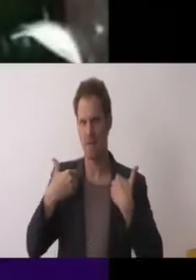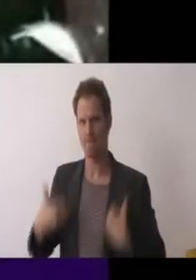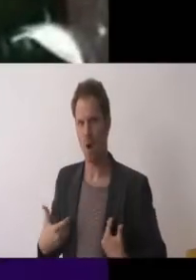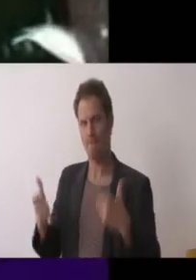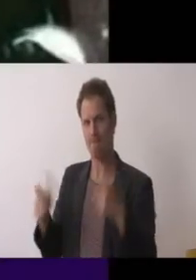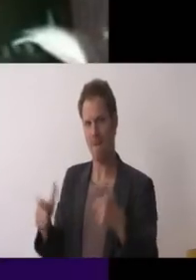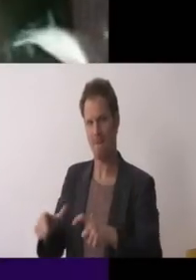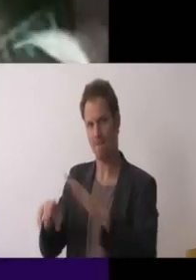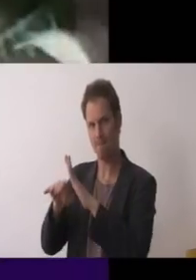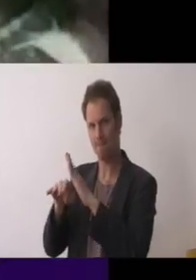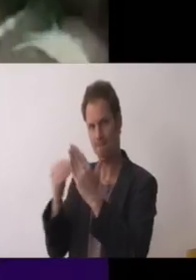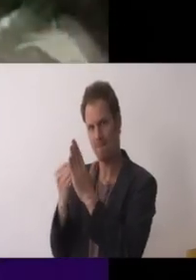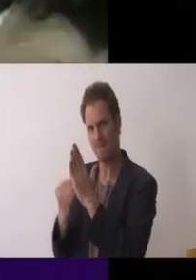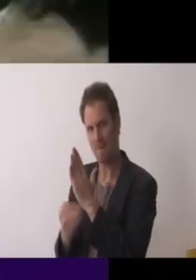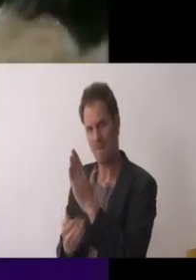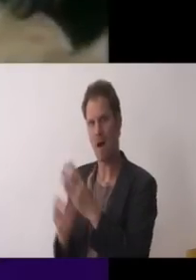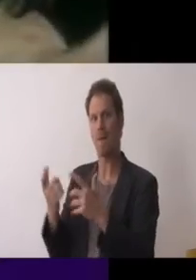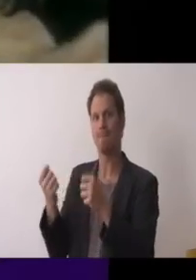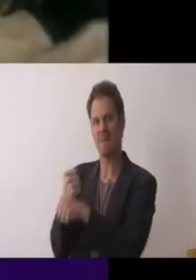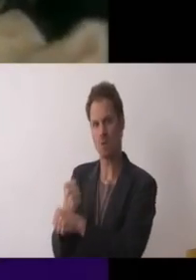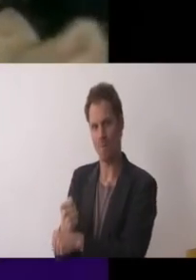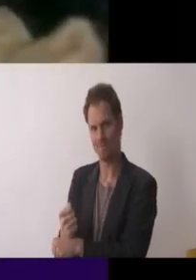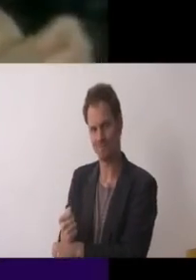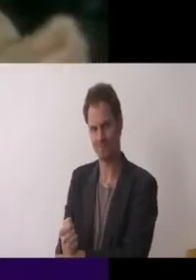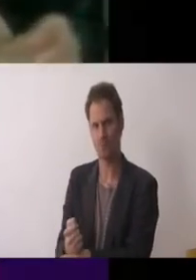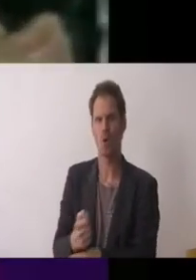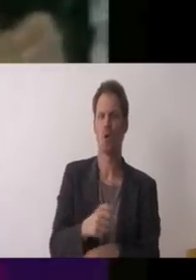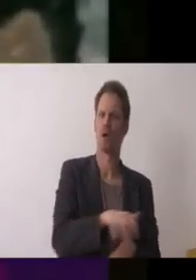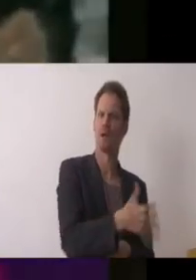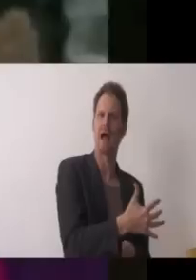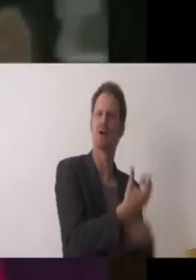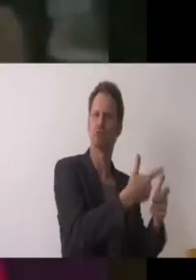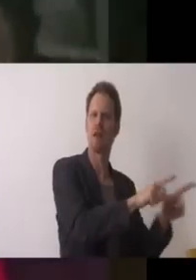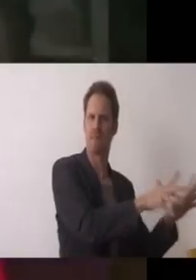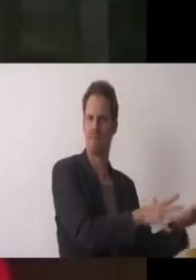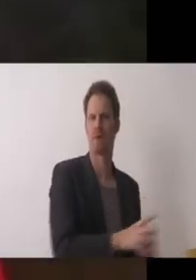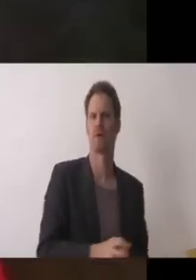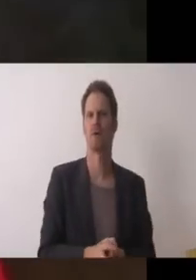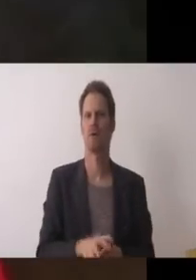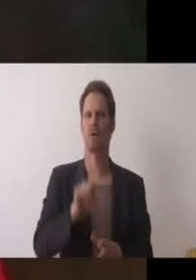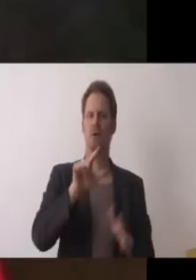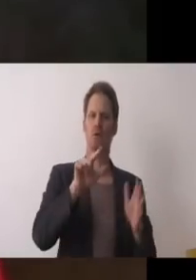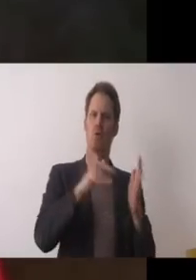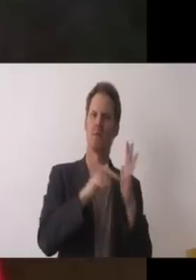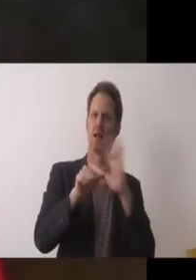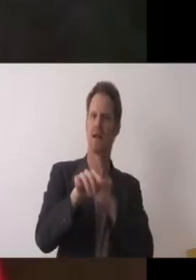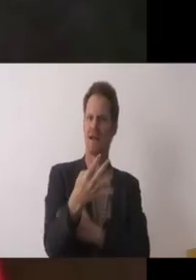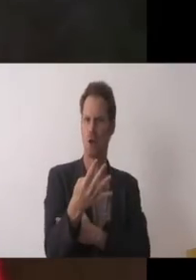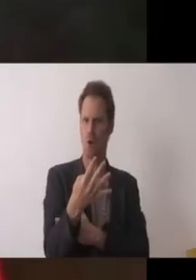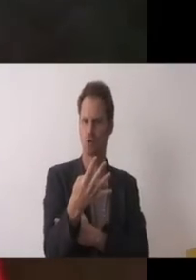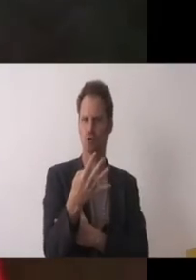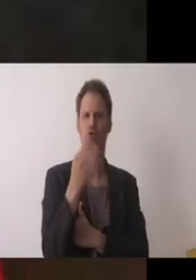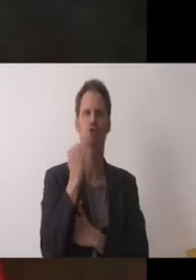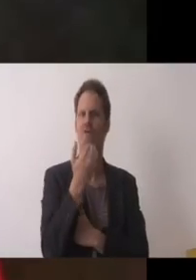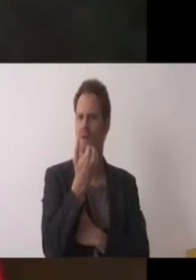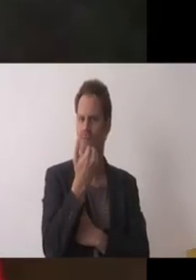l'organisation sont condamnés à des peines de prison. 4 autres suspects ont été acquittés. Le 6 janvier 2014, Christodoulos Xyros, membre de